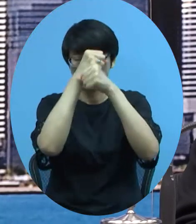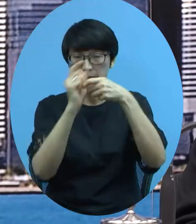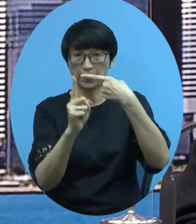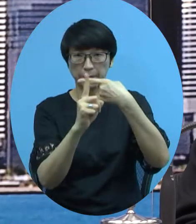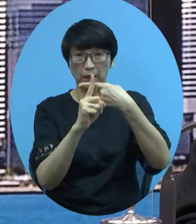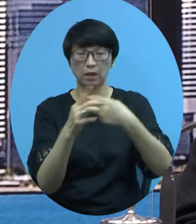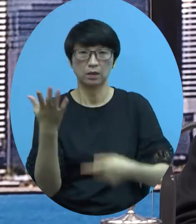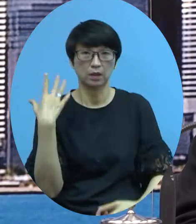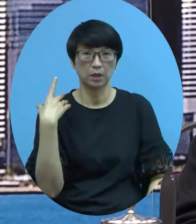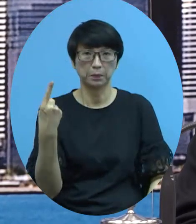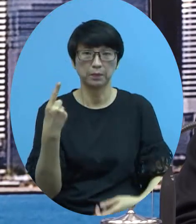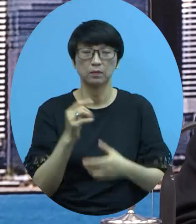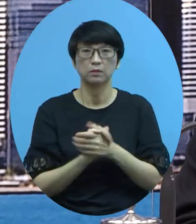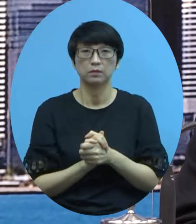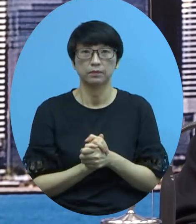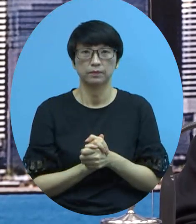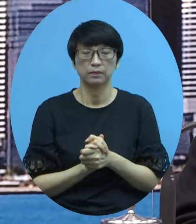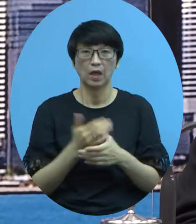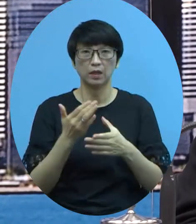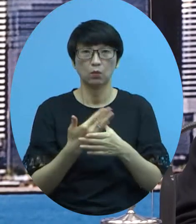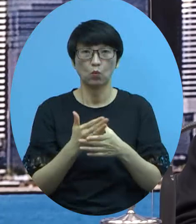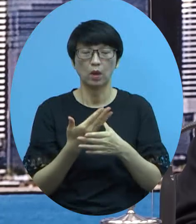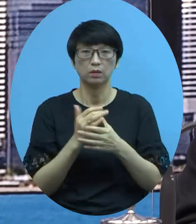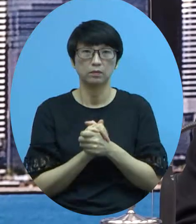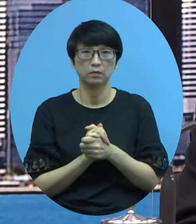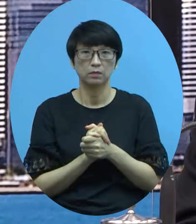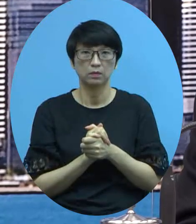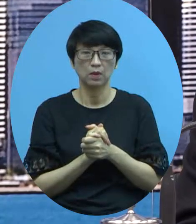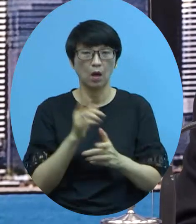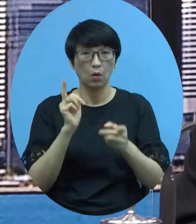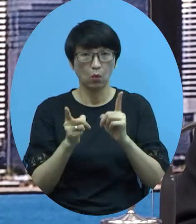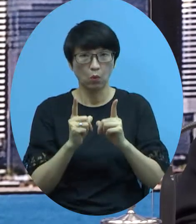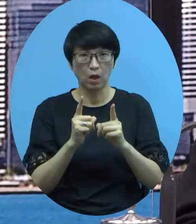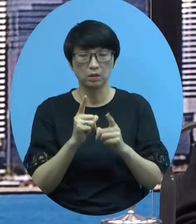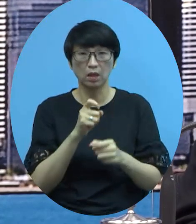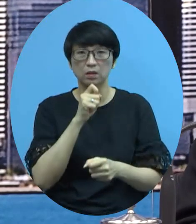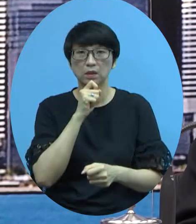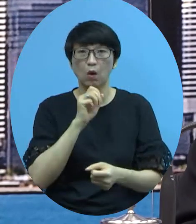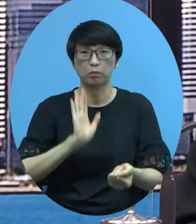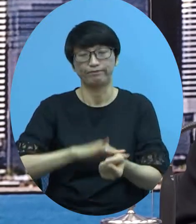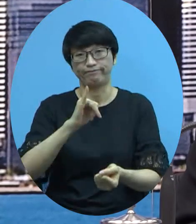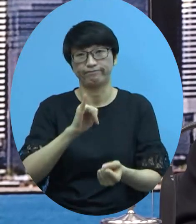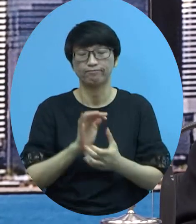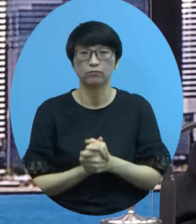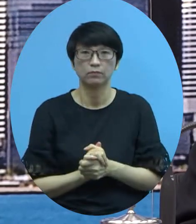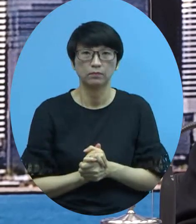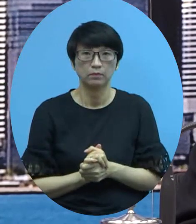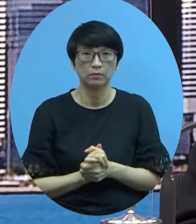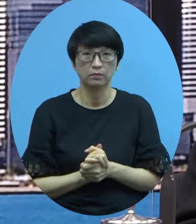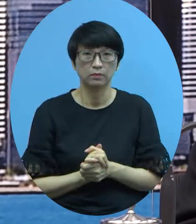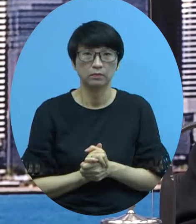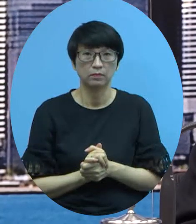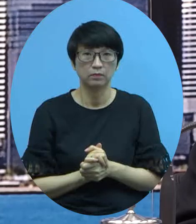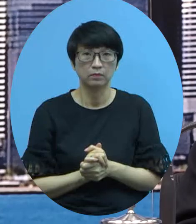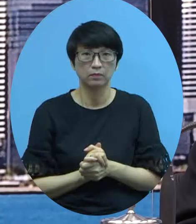昨天咧就因為有一啲嘅中間可能出咗一啲嘅問題咧，就送咗佢